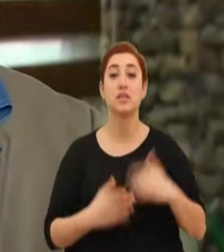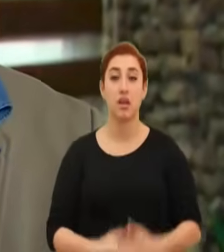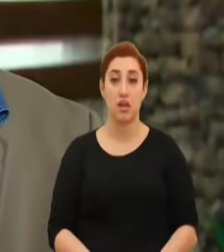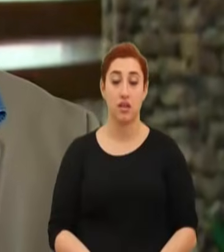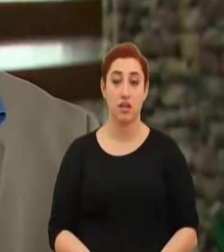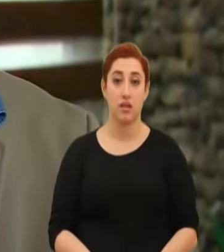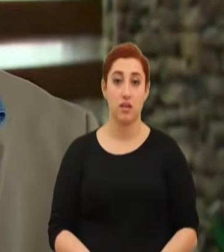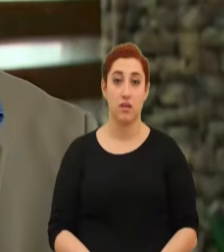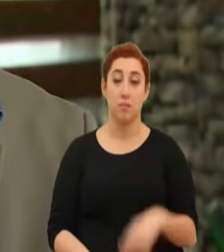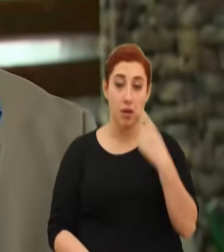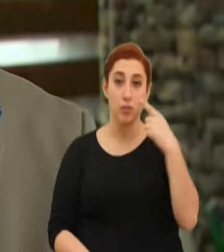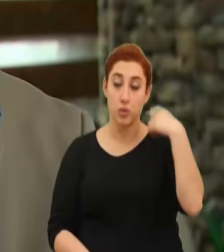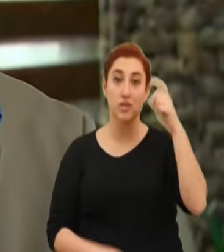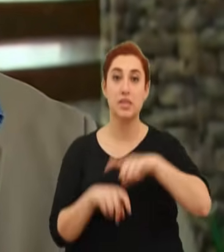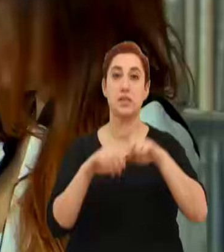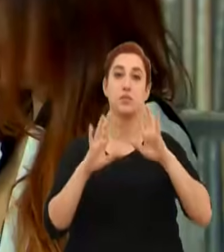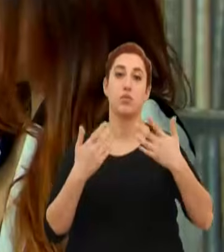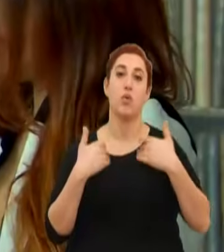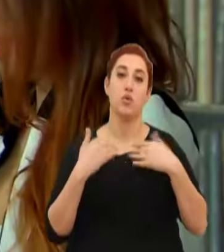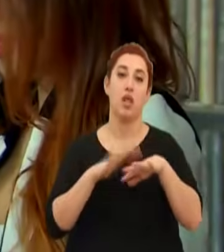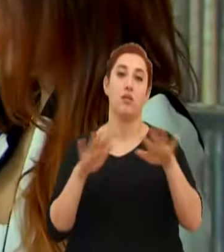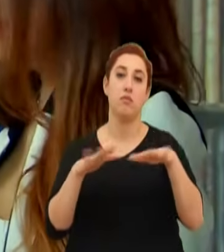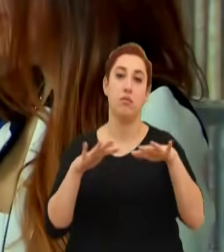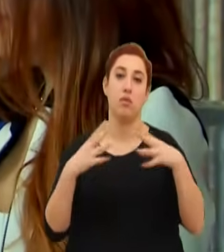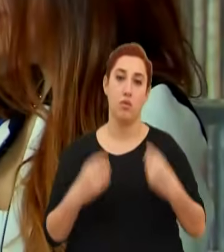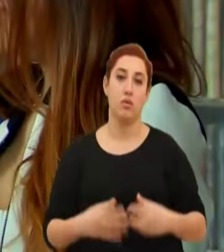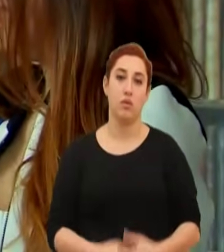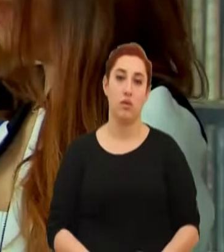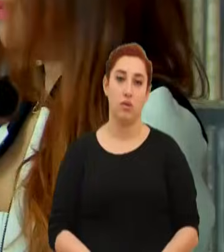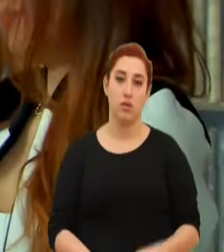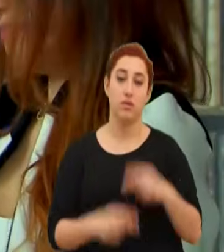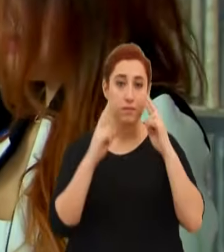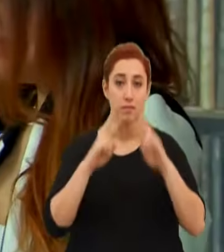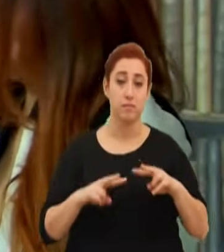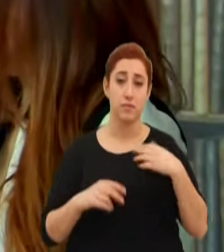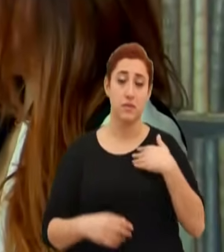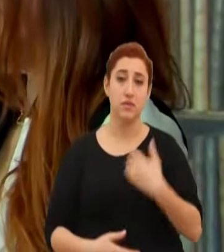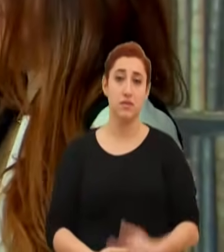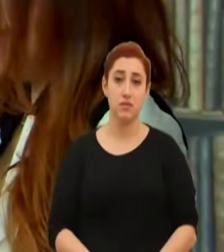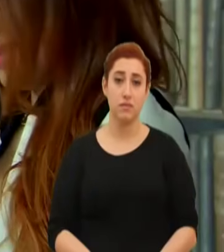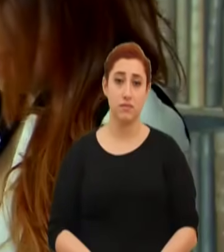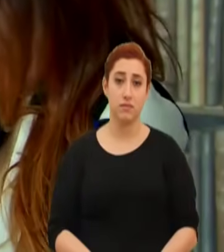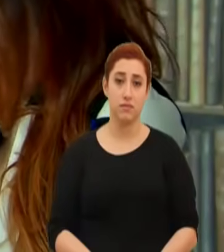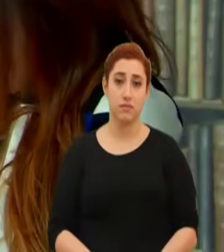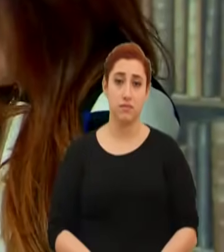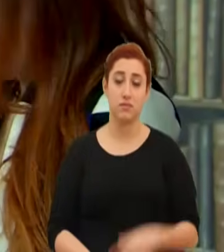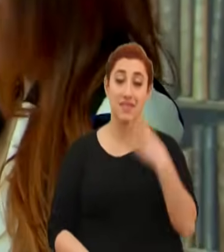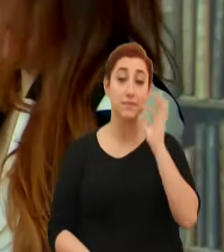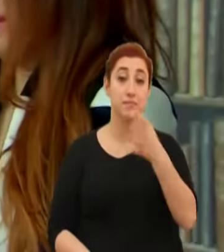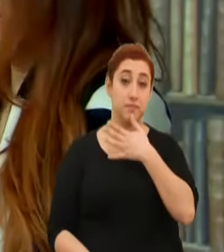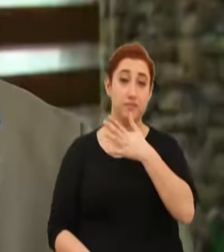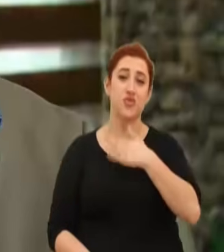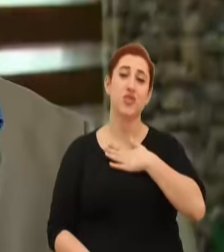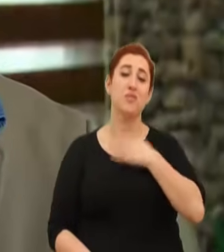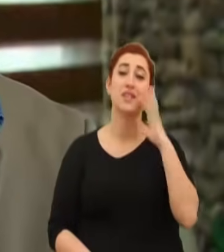Ay, bak düşündükçe sinirlerim bozuluyor. Ellerim zangır zangır titriyor. Ümit ederim. Ay. Kim bilir?